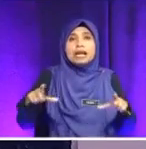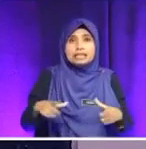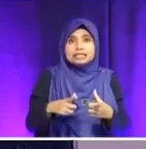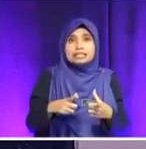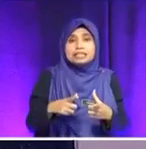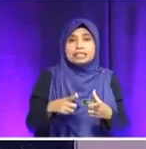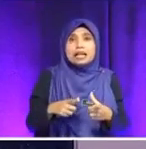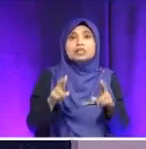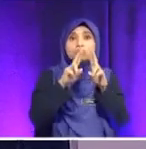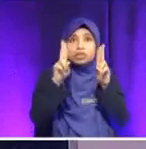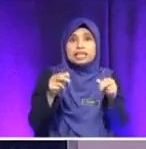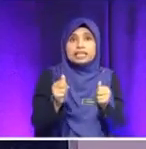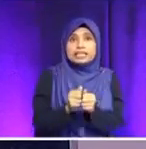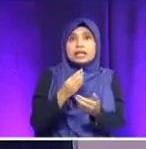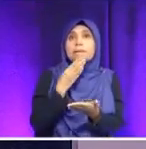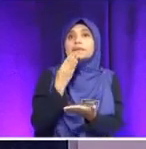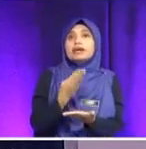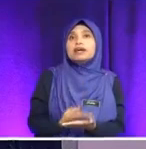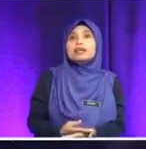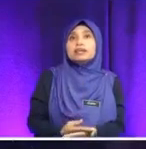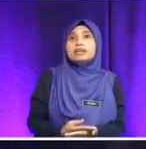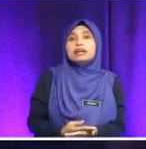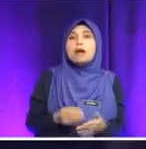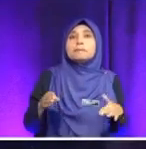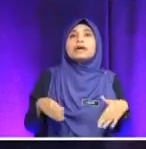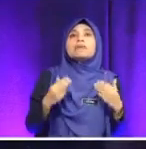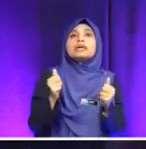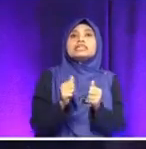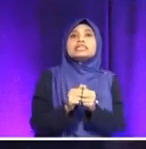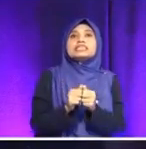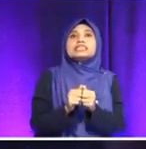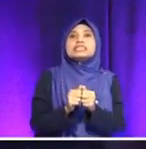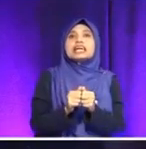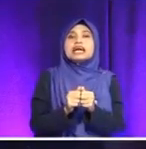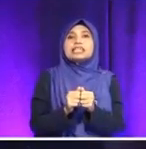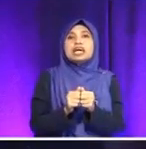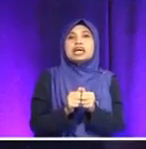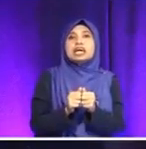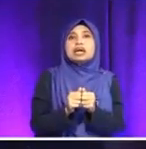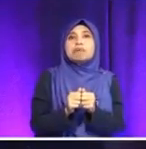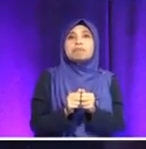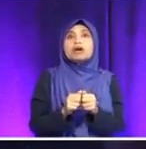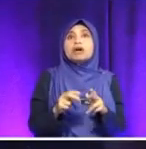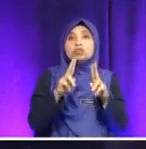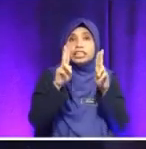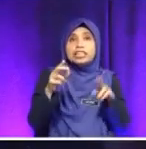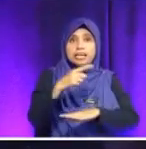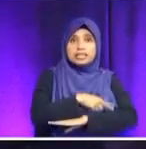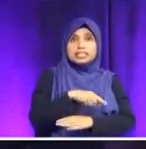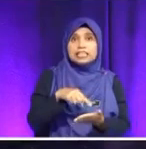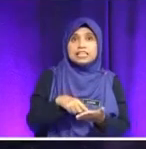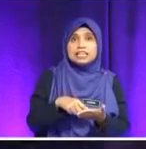itu dengan baiklah. Okey. Bagaimana dengan prestasi pembelajaran saya hari ini cikgu? Okey ke? Okey, untuk Aiman hari ini saya